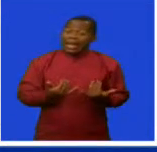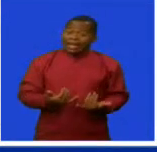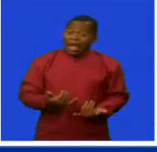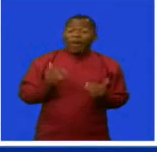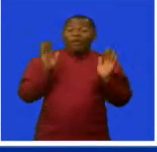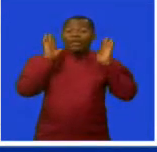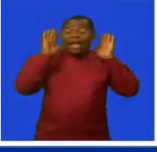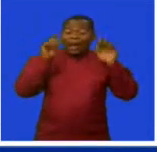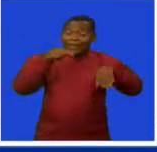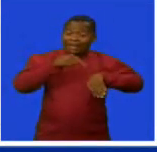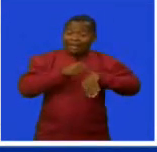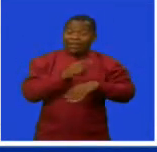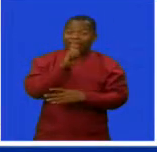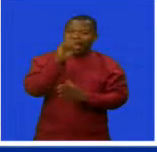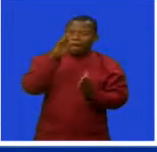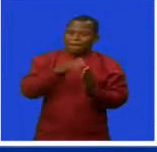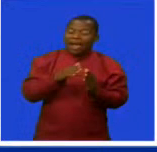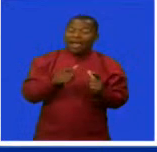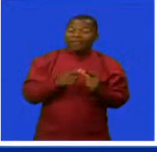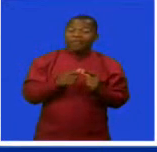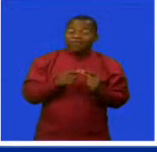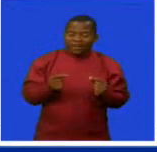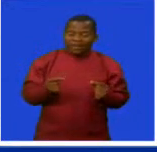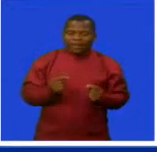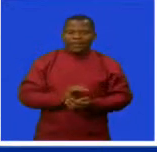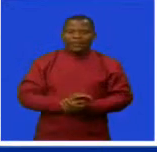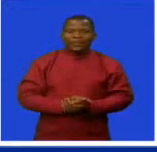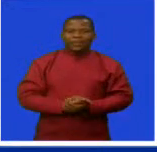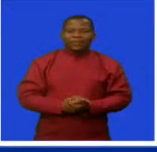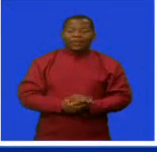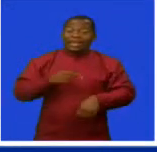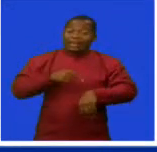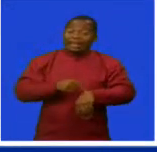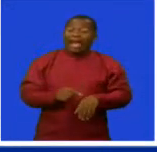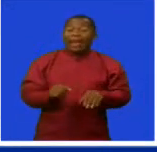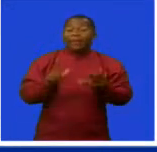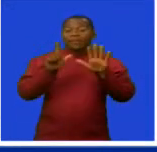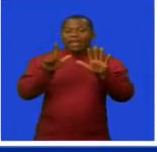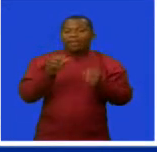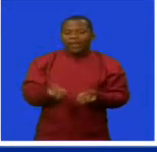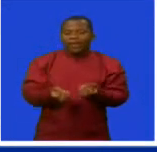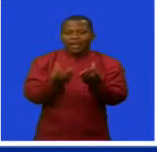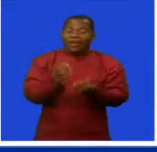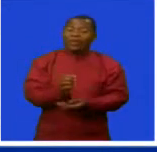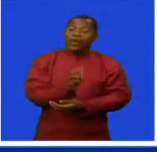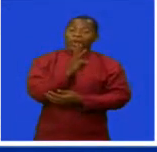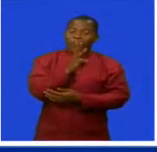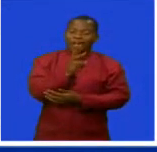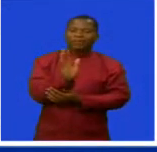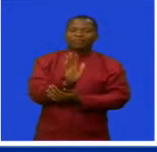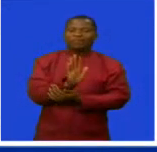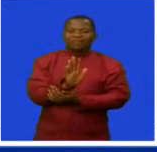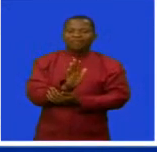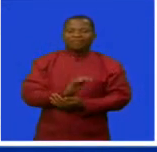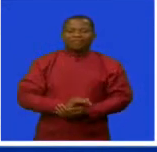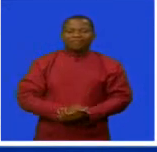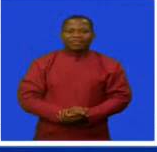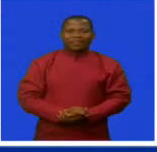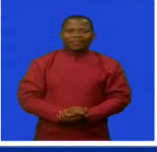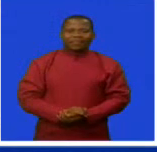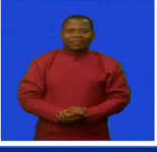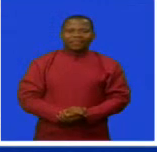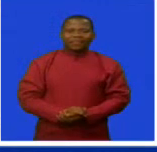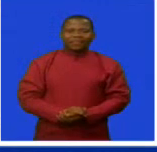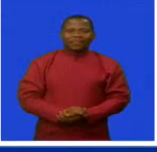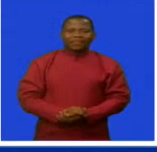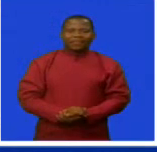Ngwanelo muhle tingako Tindzaba besikuphathele tona ngensimbi yekucala letilandzela letidinga ensimbi yesikhombisa. Usale kahle.